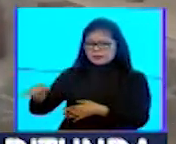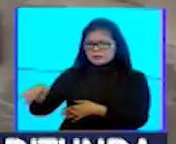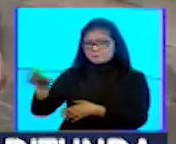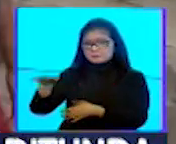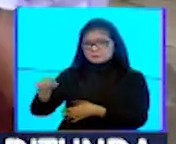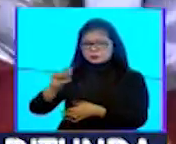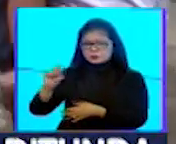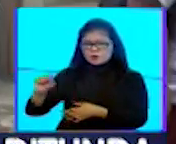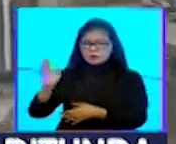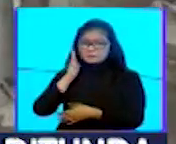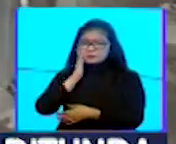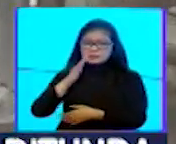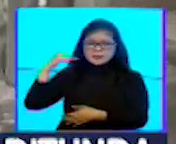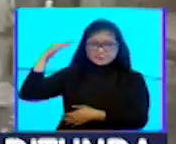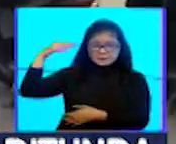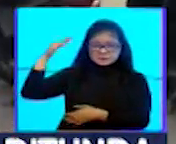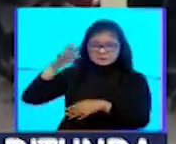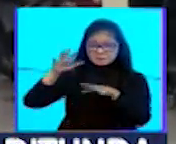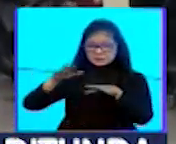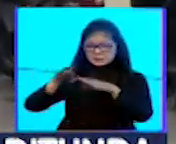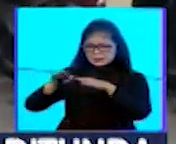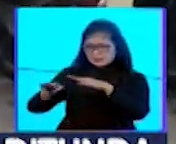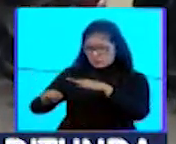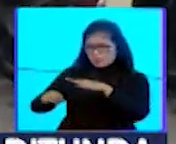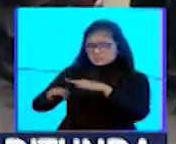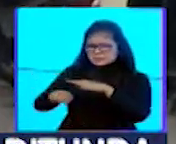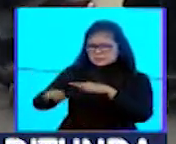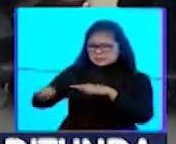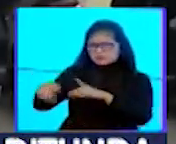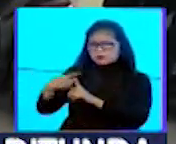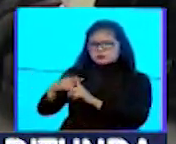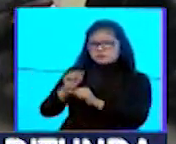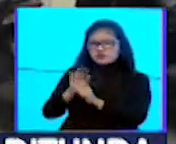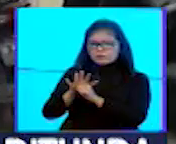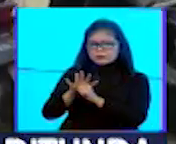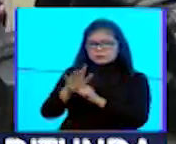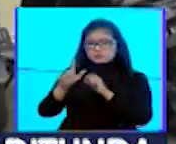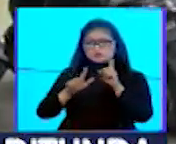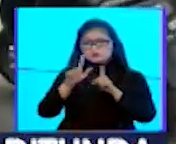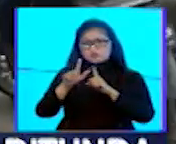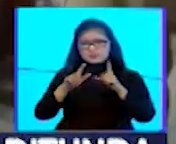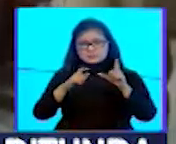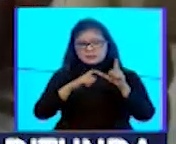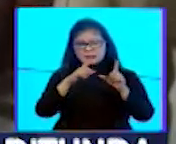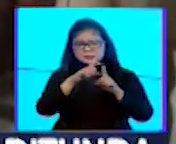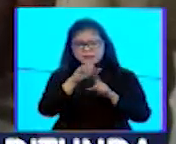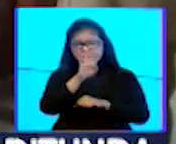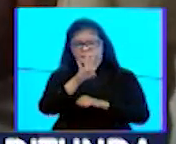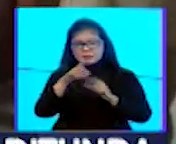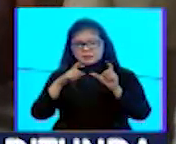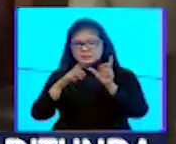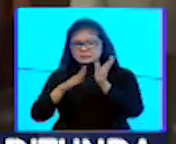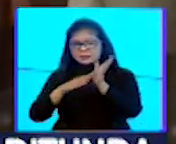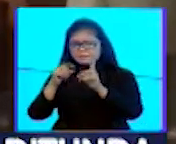Kota Cimahi. Data Dinas Pendidikan Kota Cimahi, 17 siswa SD dan 4 siswa SMP terkonfirmasi positif COVID-19